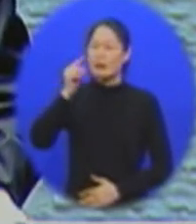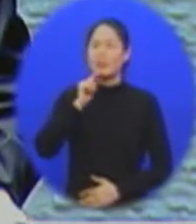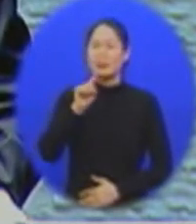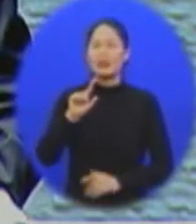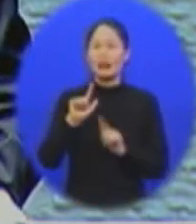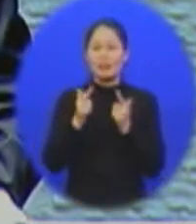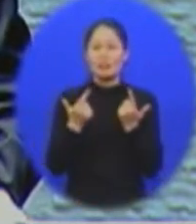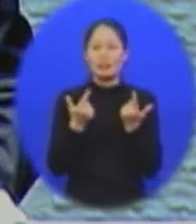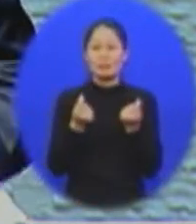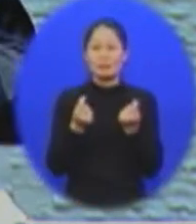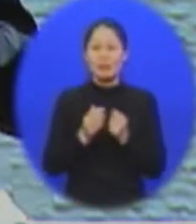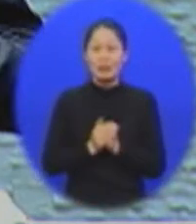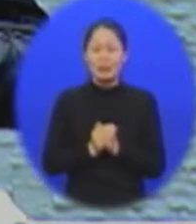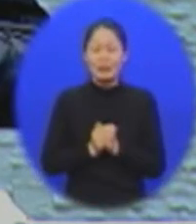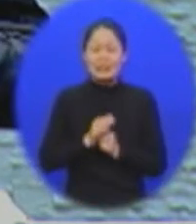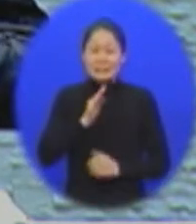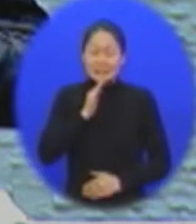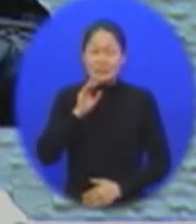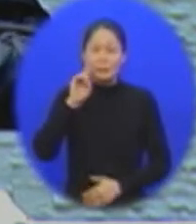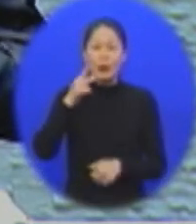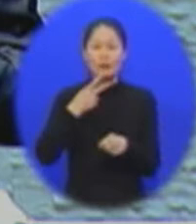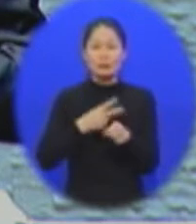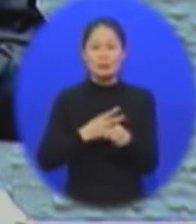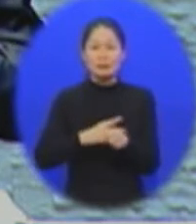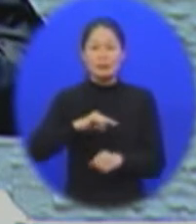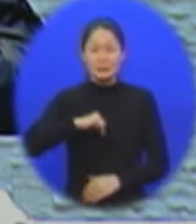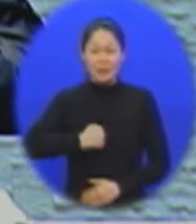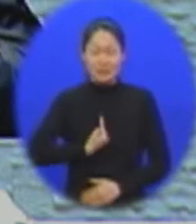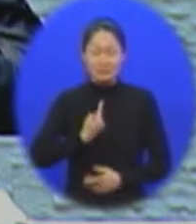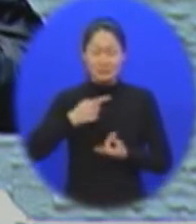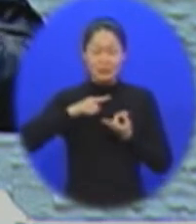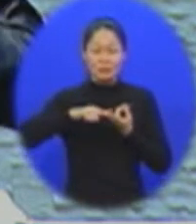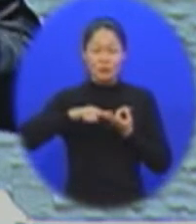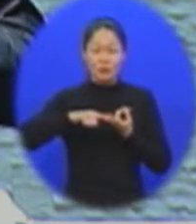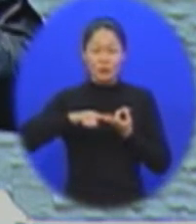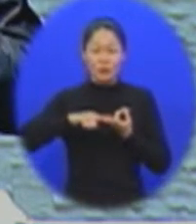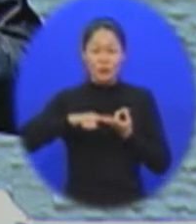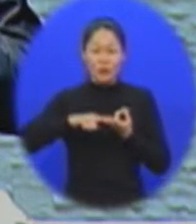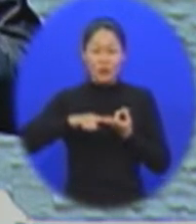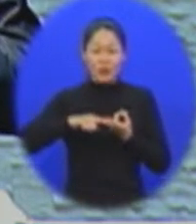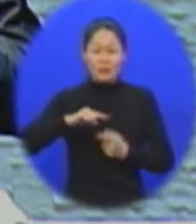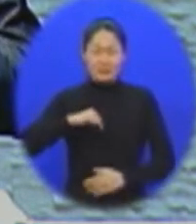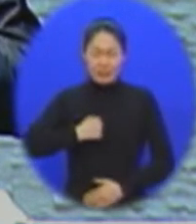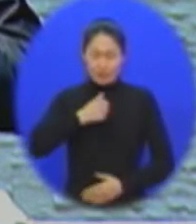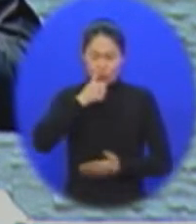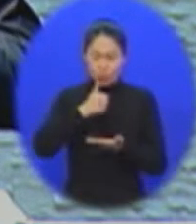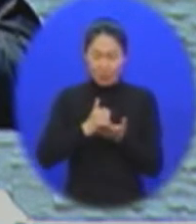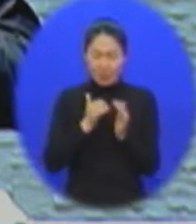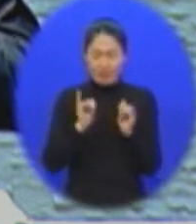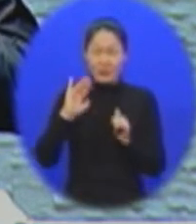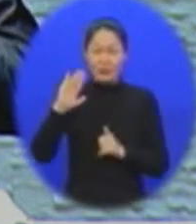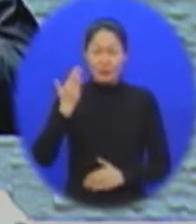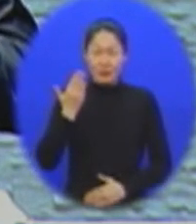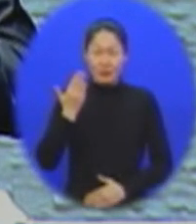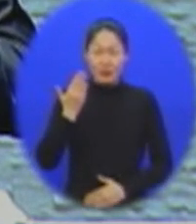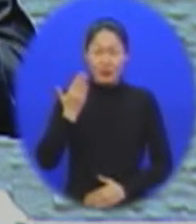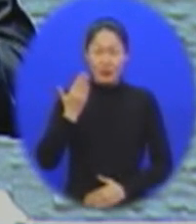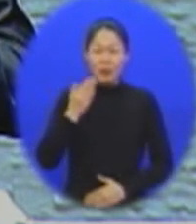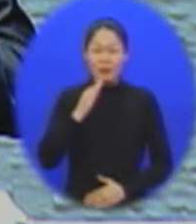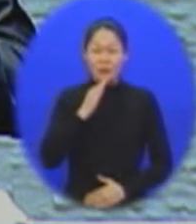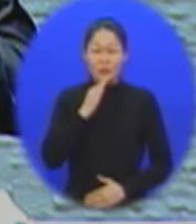아니겠죠 실제로 사도 바울이 자기 자신에 대해서 자기의 죄 인 드 메 대한 적나라한